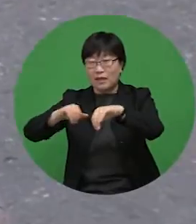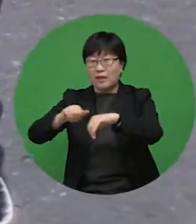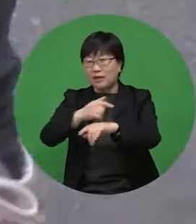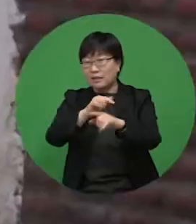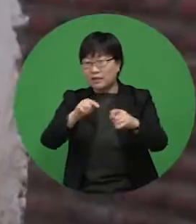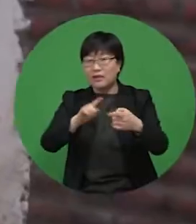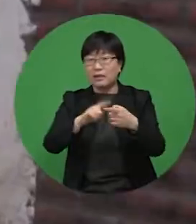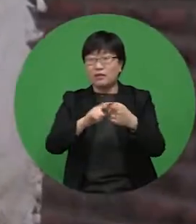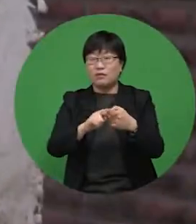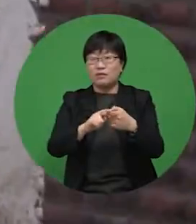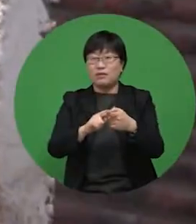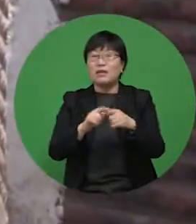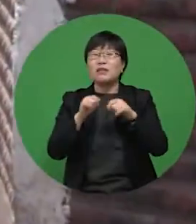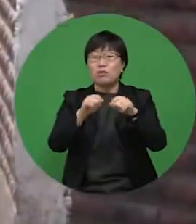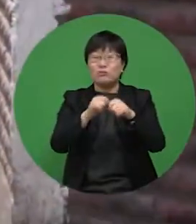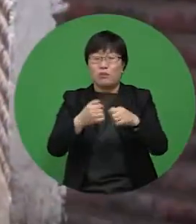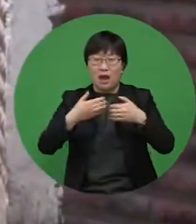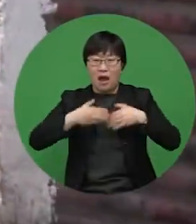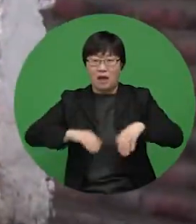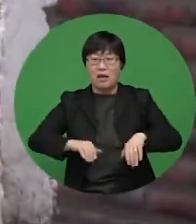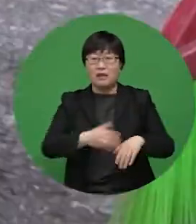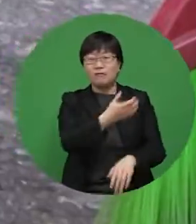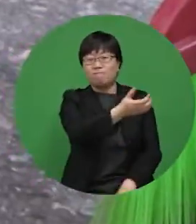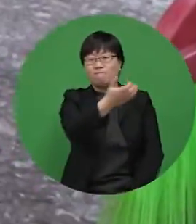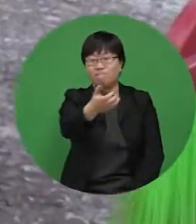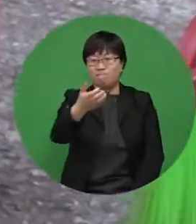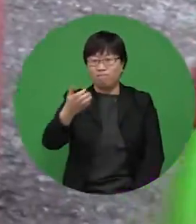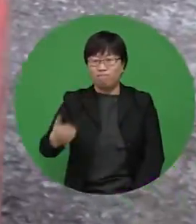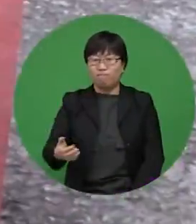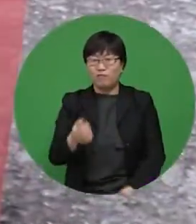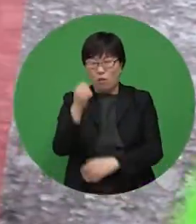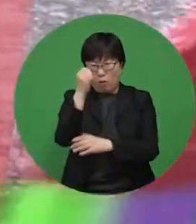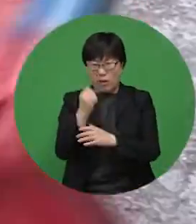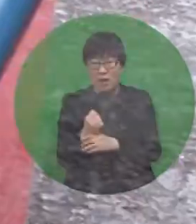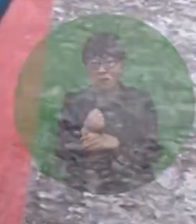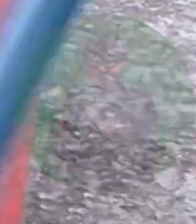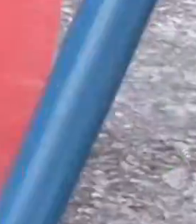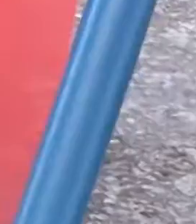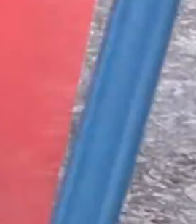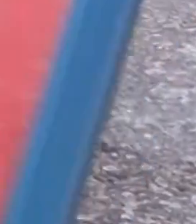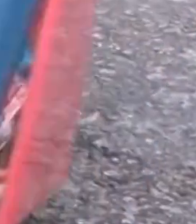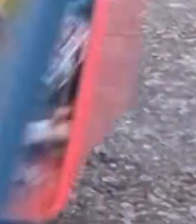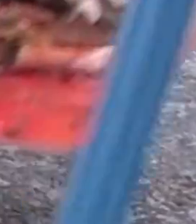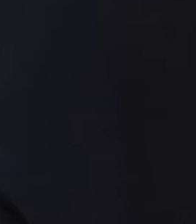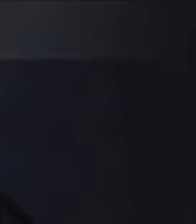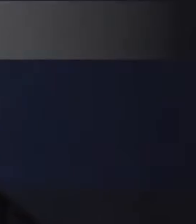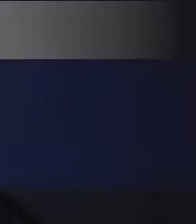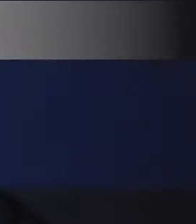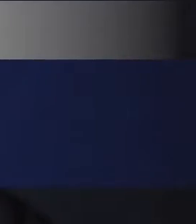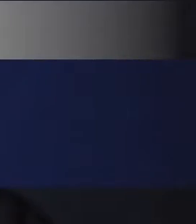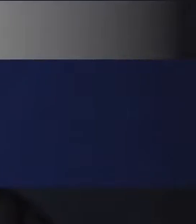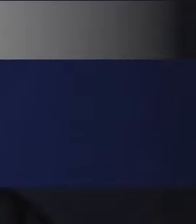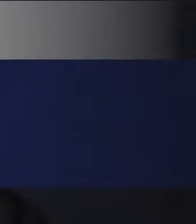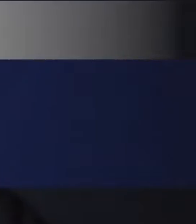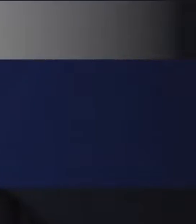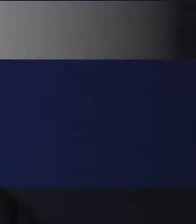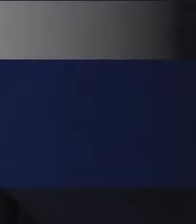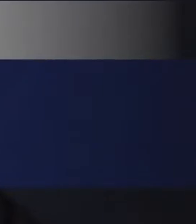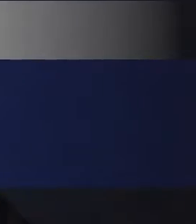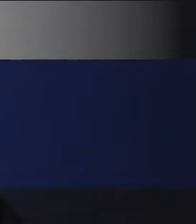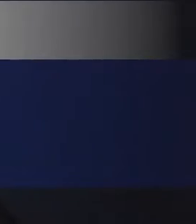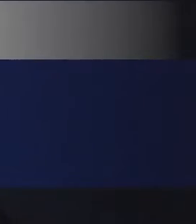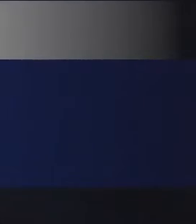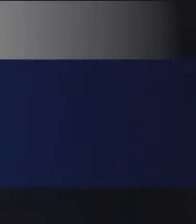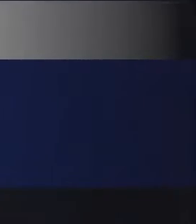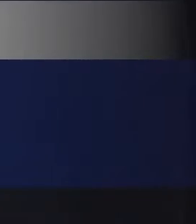등 청소 취약 지역을 돌며 묵은 때를 벗겨냈습니다. 청소를 하고 나니까 이거